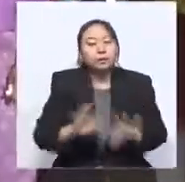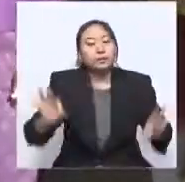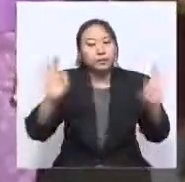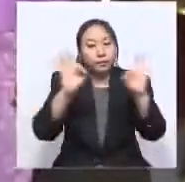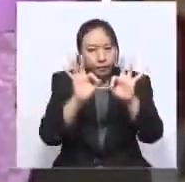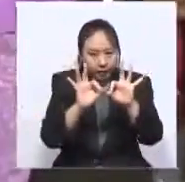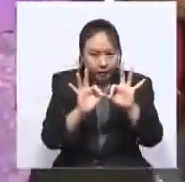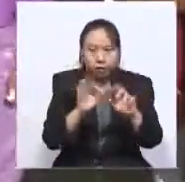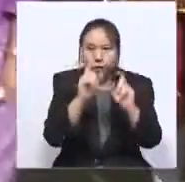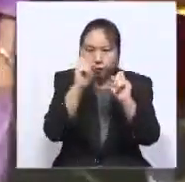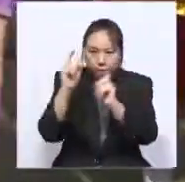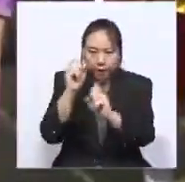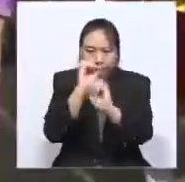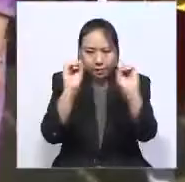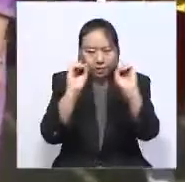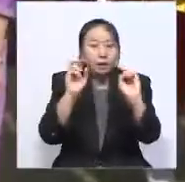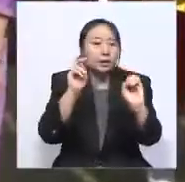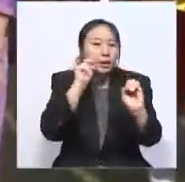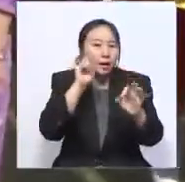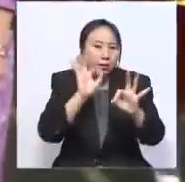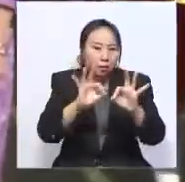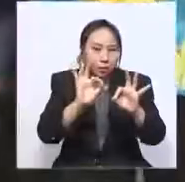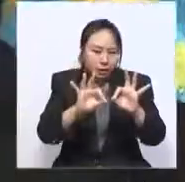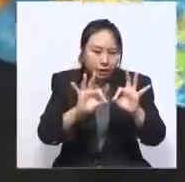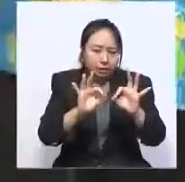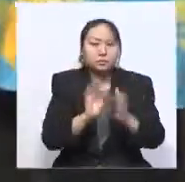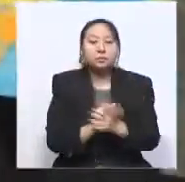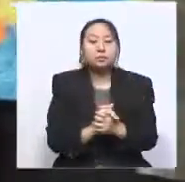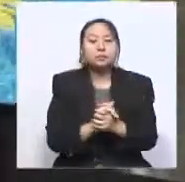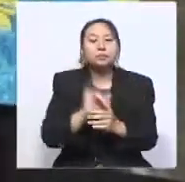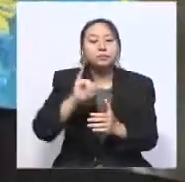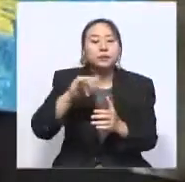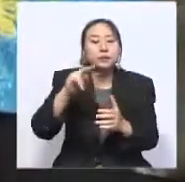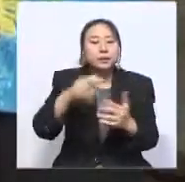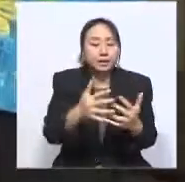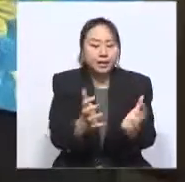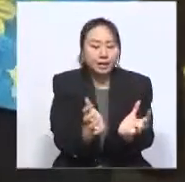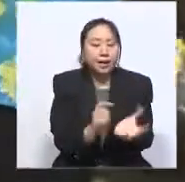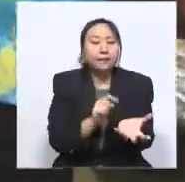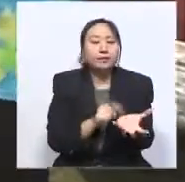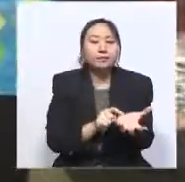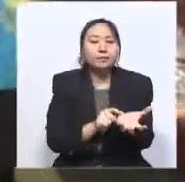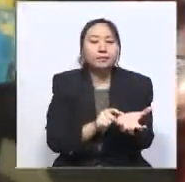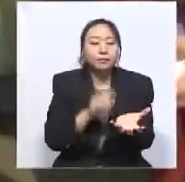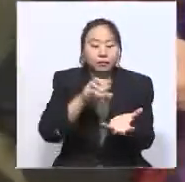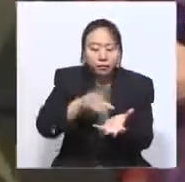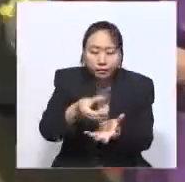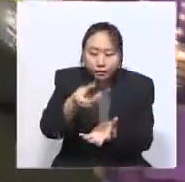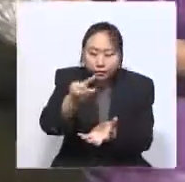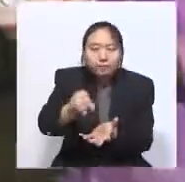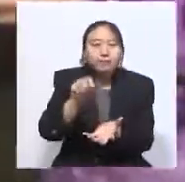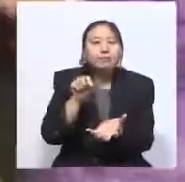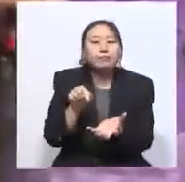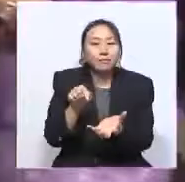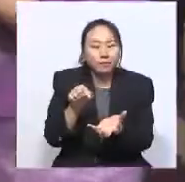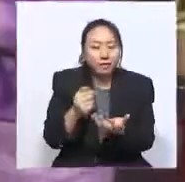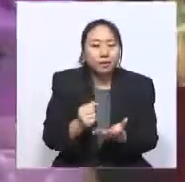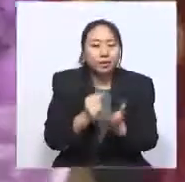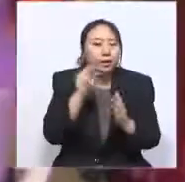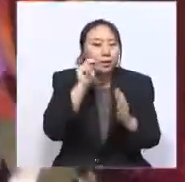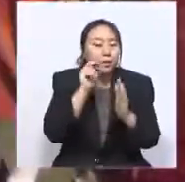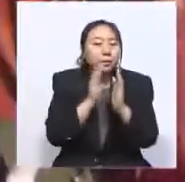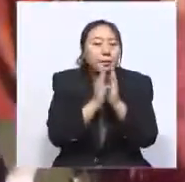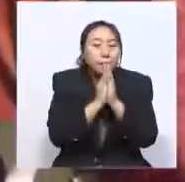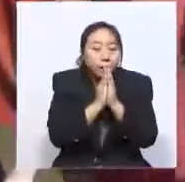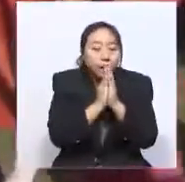เน้นเรื่องของความปลอดภัยแล้วก็ความประหยัดน้ำด้วยอาจจะใช้ขันขนาดเล็กแบบนี้ค่ะนอกจากที่จะนำมาส่งน้